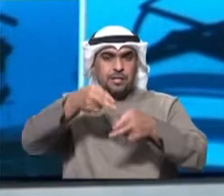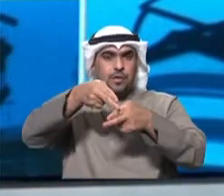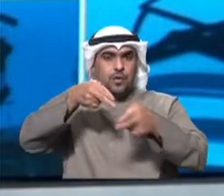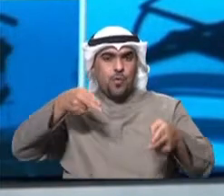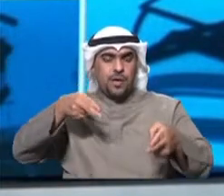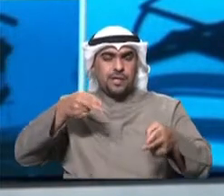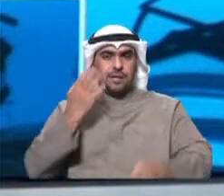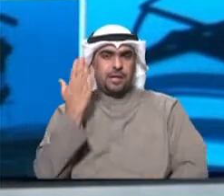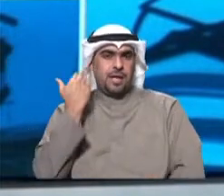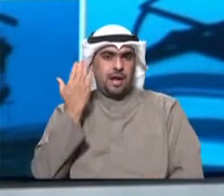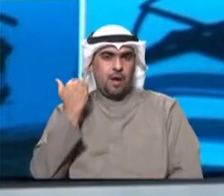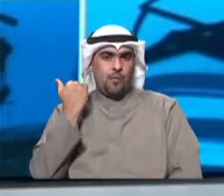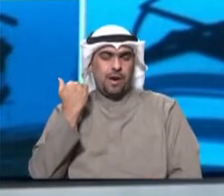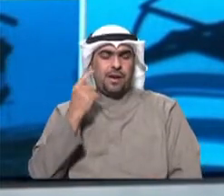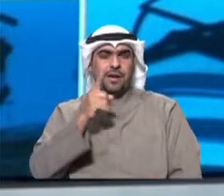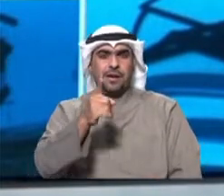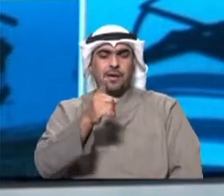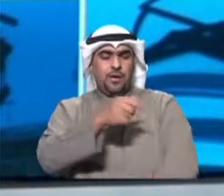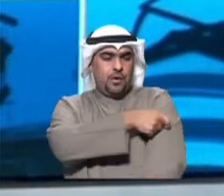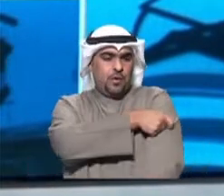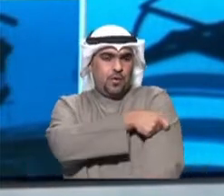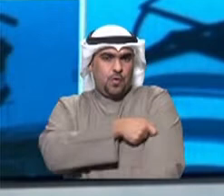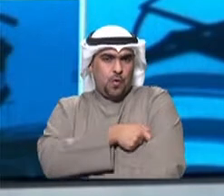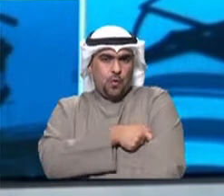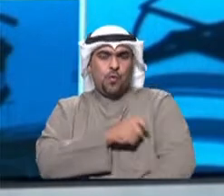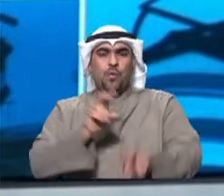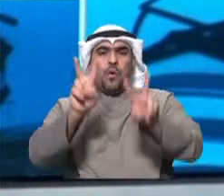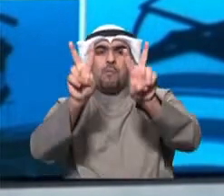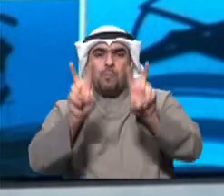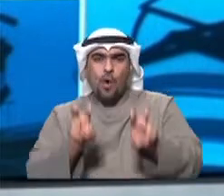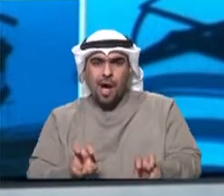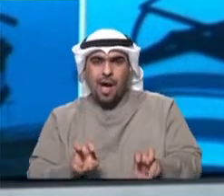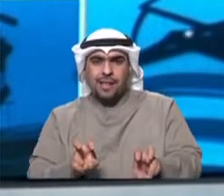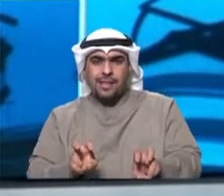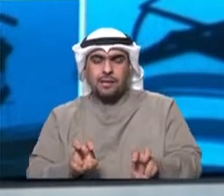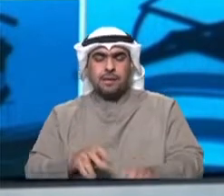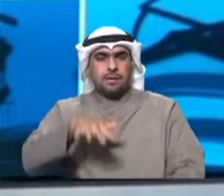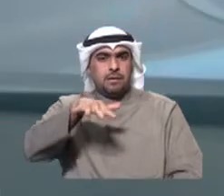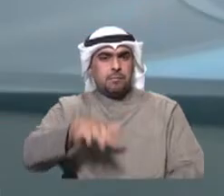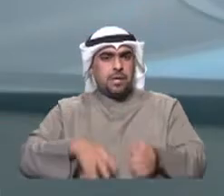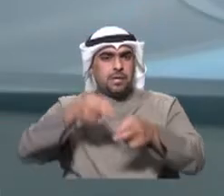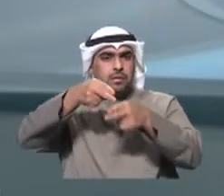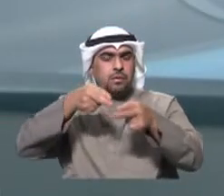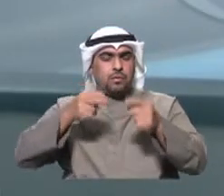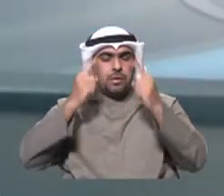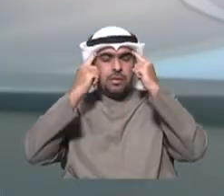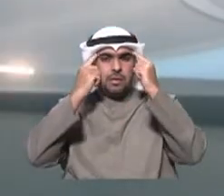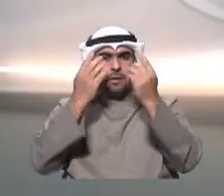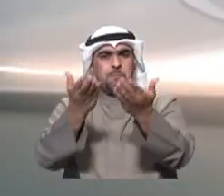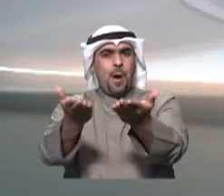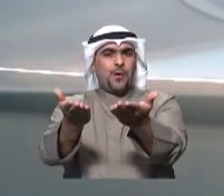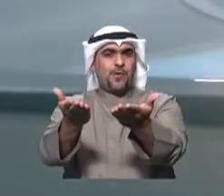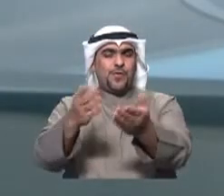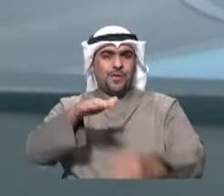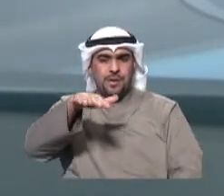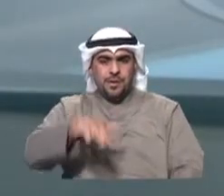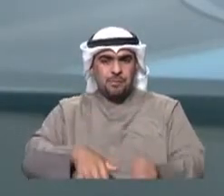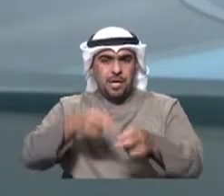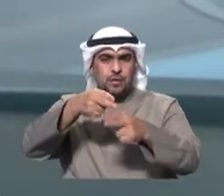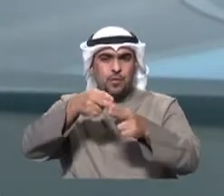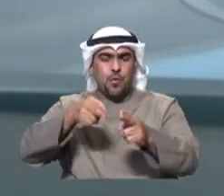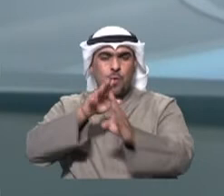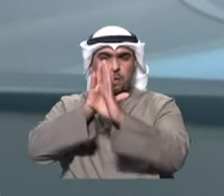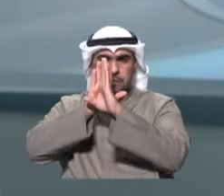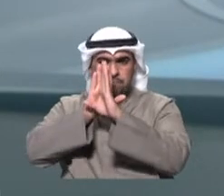تاريخها، نجحت في إصدار عدة قرارات حملت طابعا إنسانيا بامتياز، كما دعمت القضايا الإسلامية والعربية